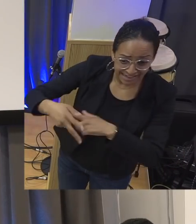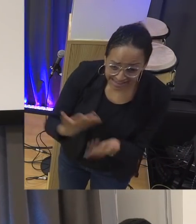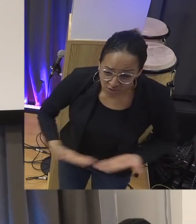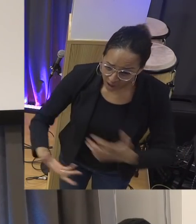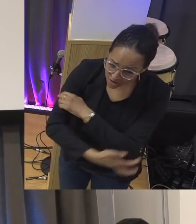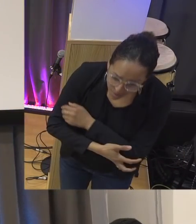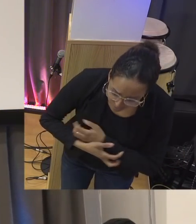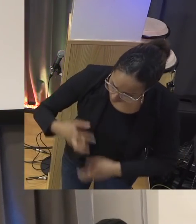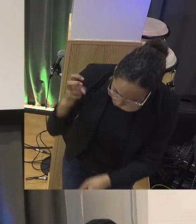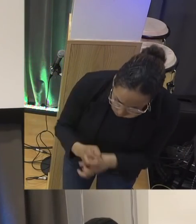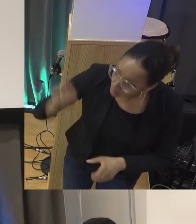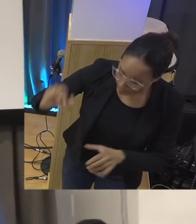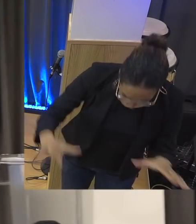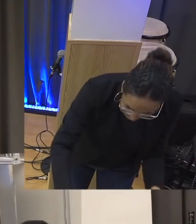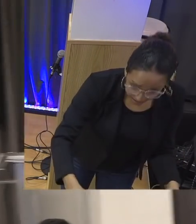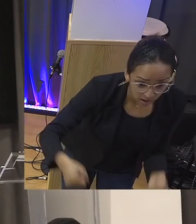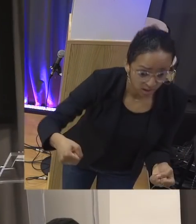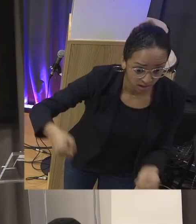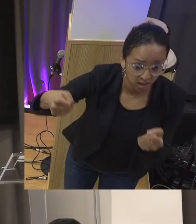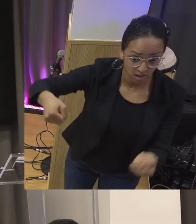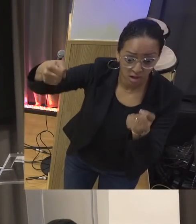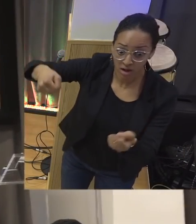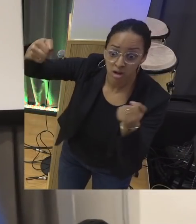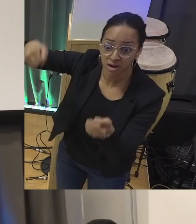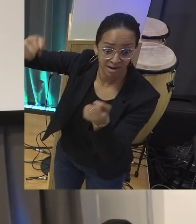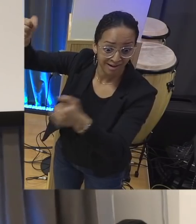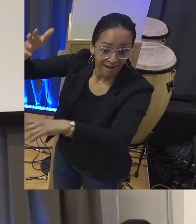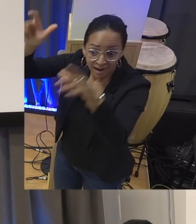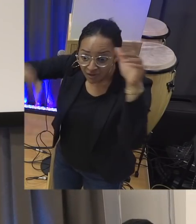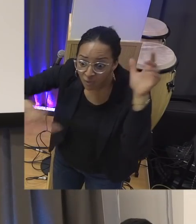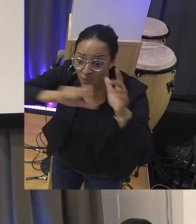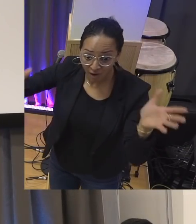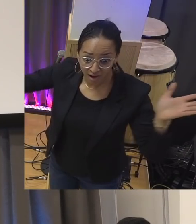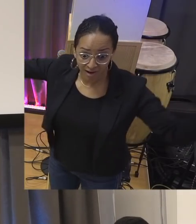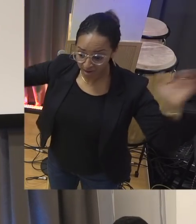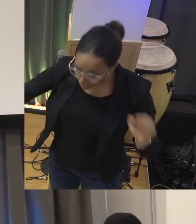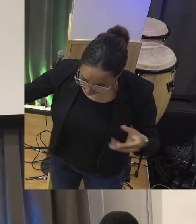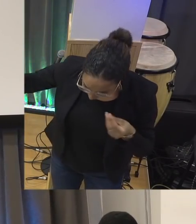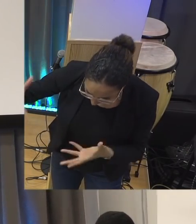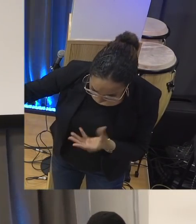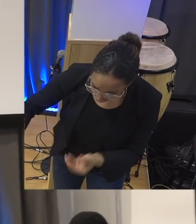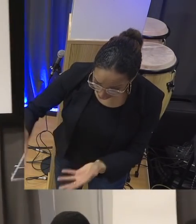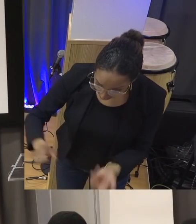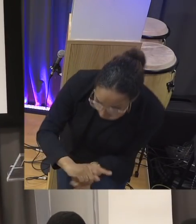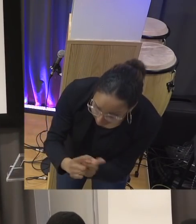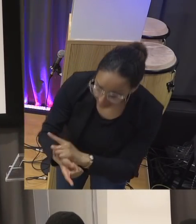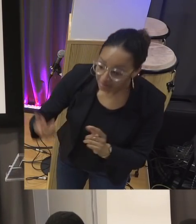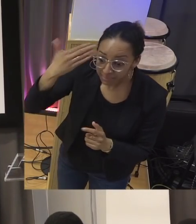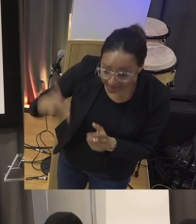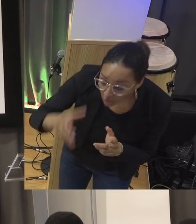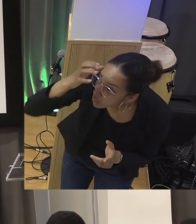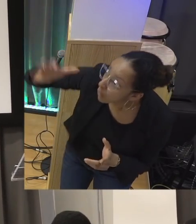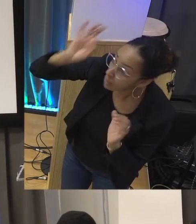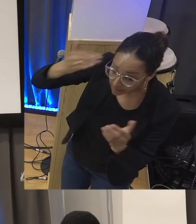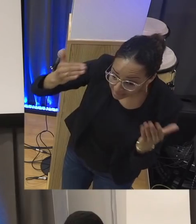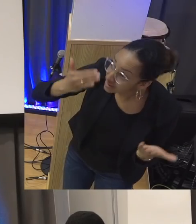pour te ramener au plus haut, jusqu'à la croix, jusqu'à Golgotha, pour faire de toi ce que tu dois être à celui qui croit, à celui qui le